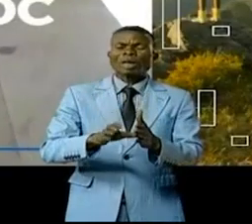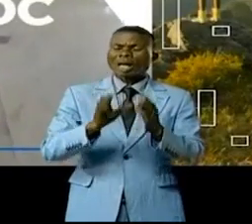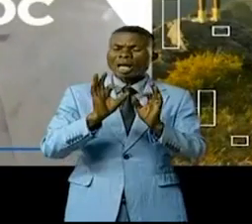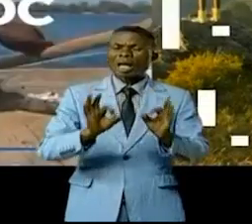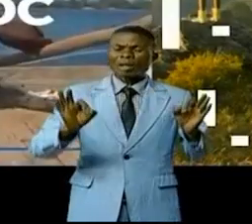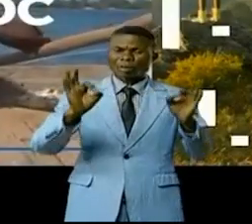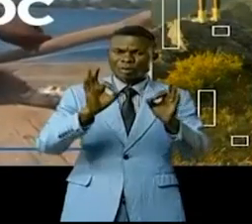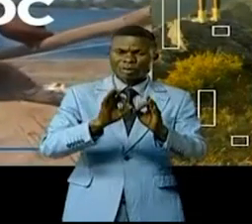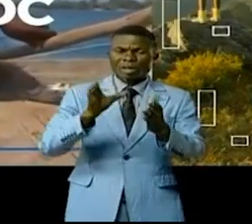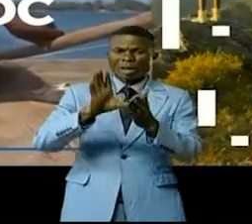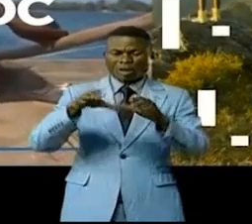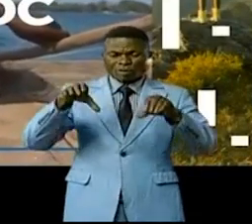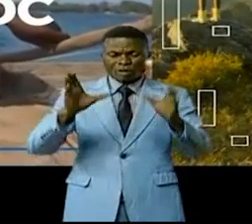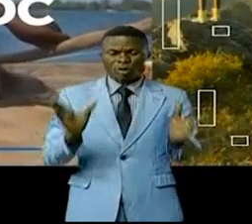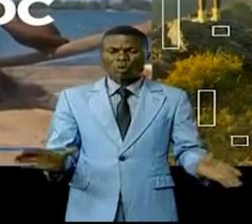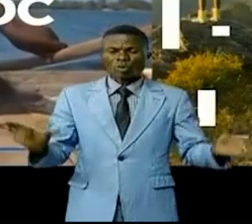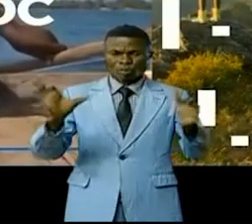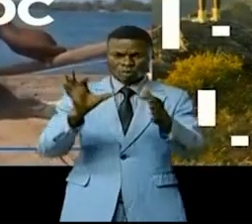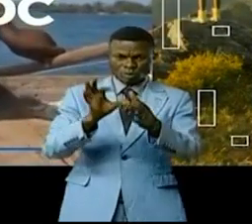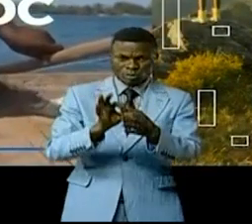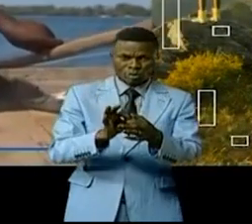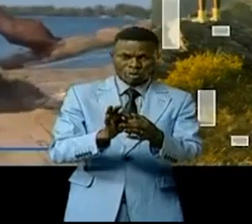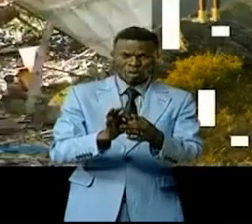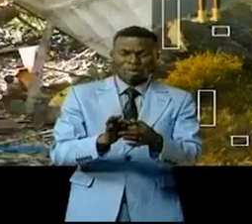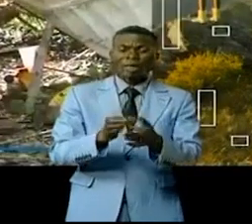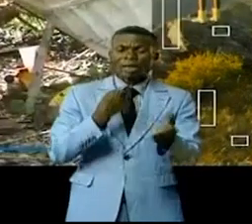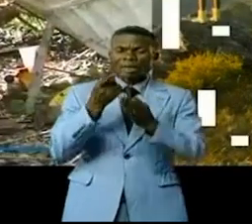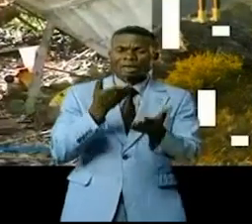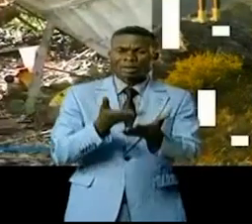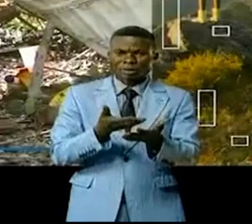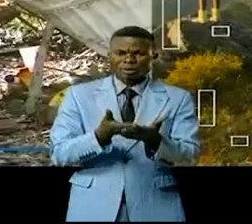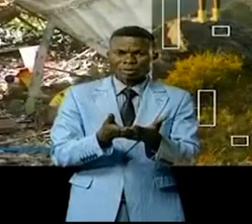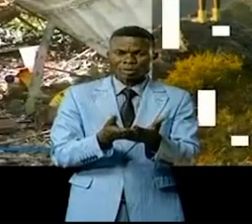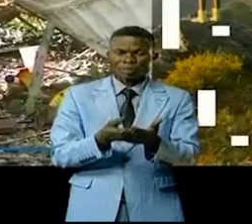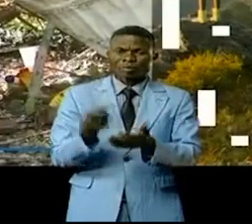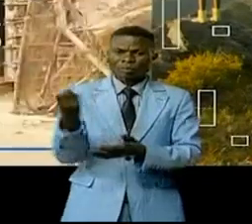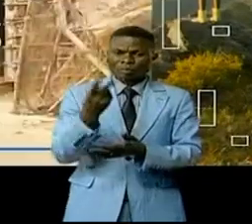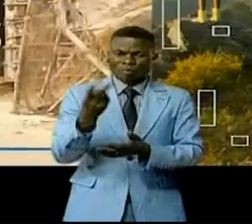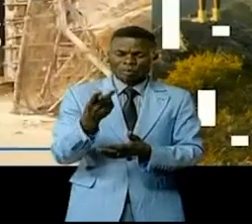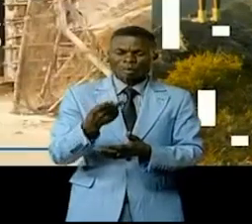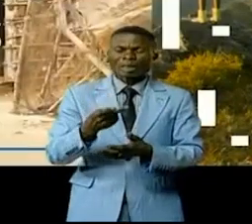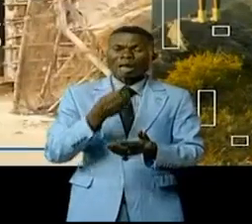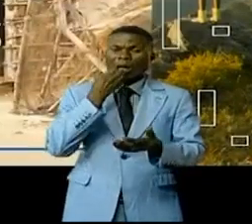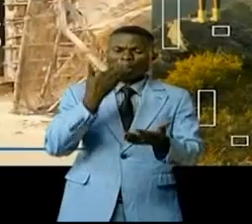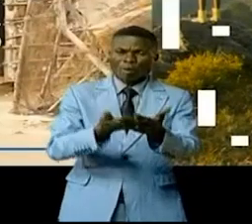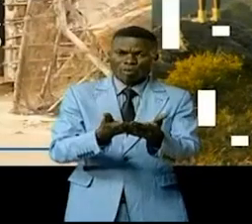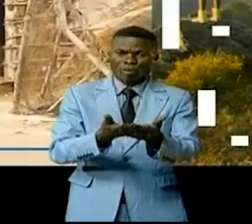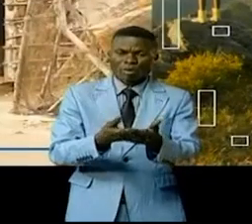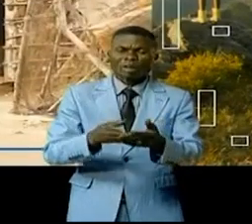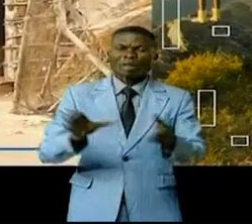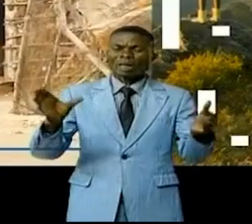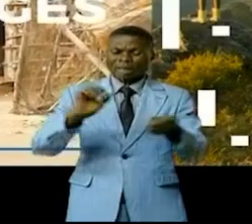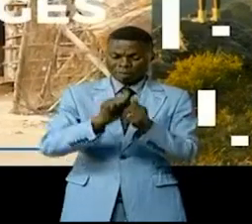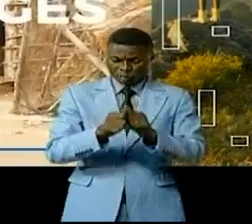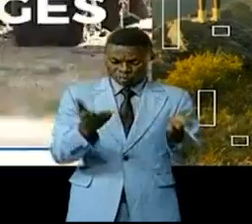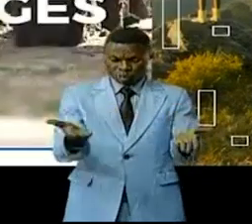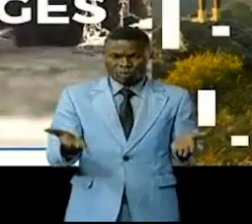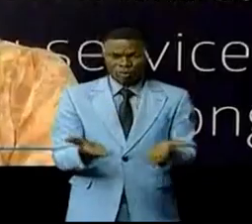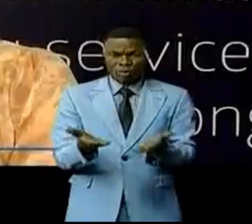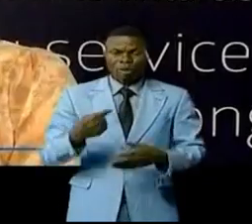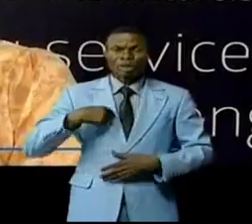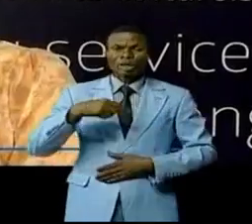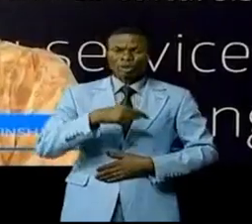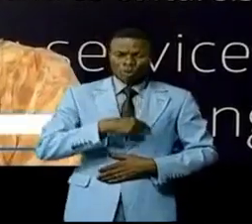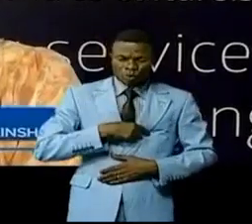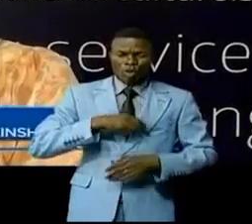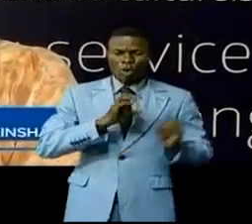et des films congolais également, tout à l'heure, qui sont représentatifs aussi de la production locale, qui, nous le savons,